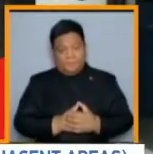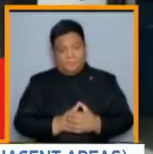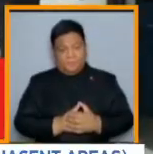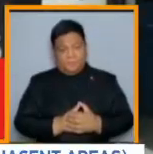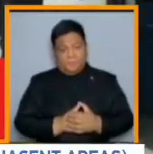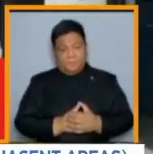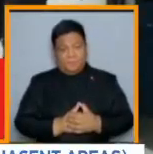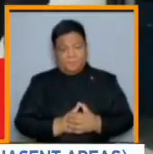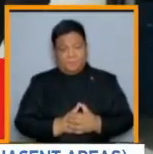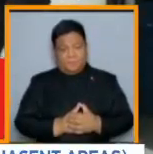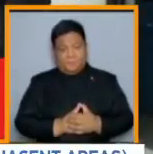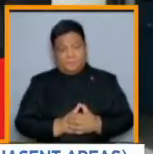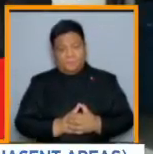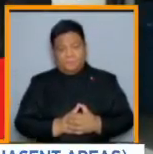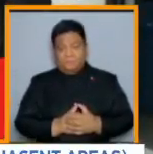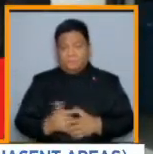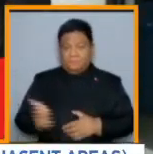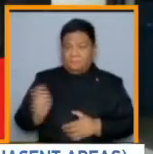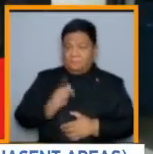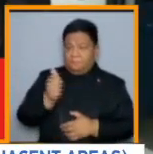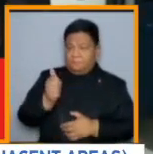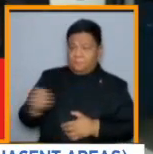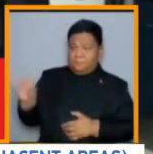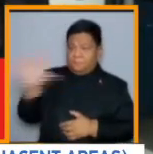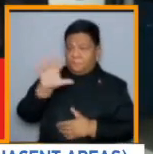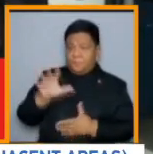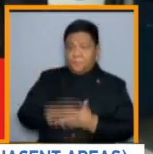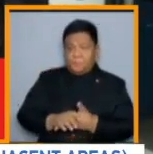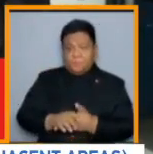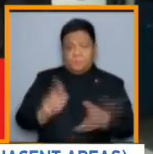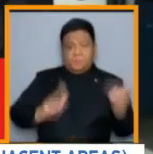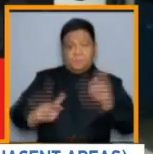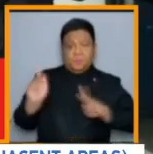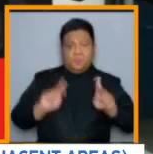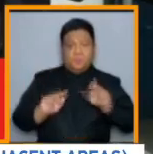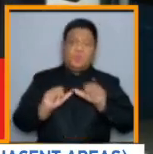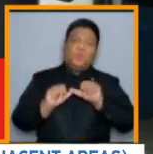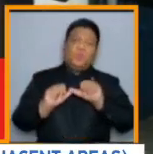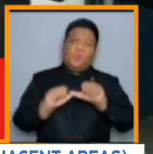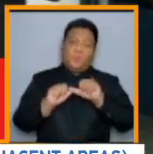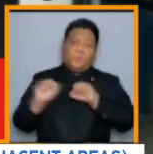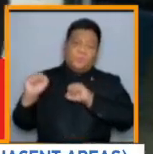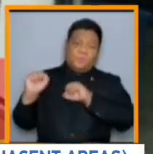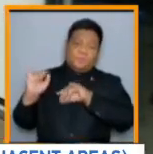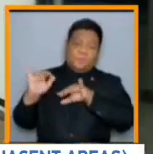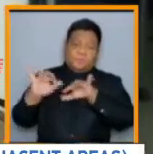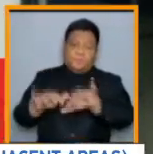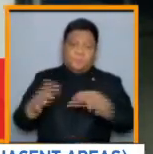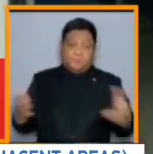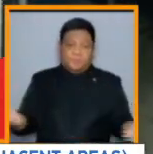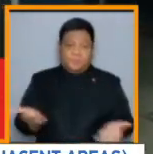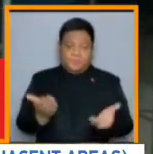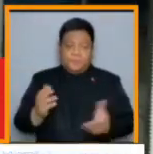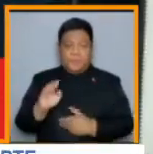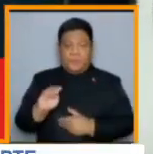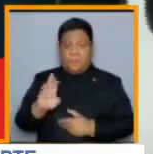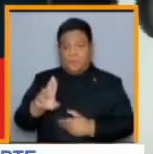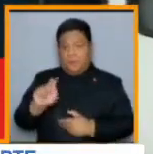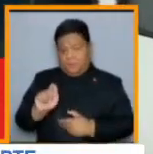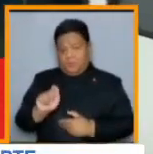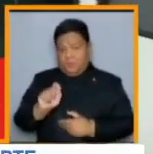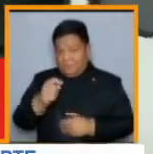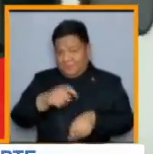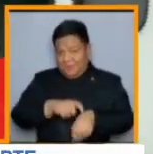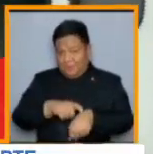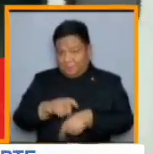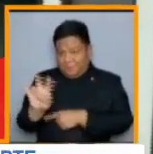James! Gang, good morning. Tuloy-tuloy lang yung dating ng mga pasahero dito sa MRT North Avenue Station. Pero kahit pasado alas 7 na ng umaga, ay wala pa namang